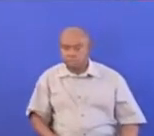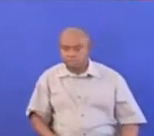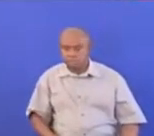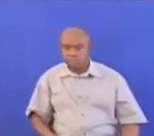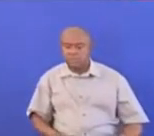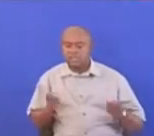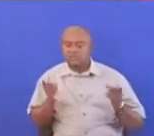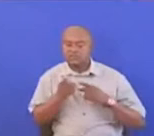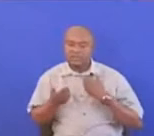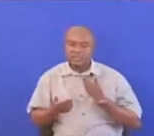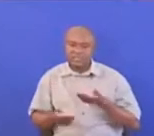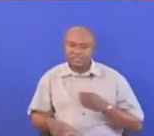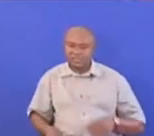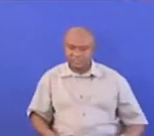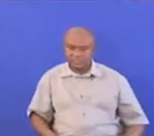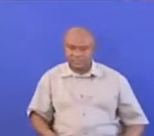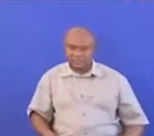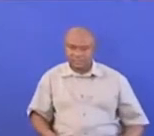vile